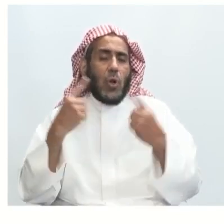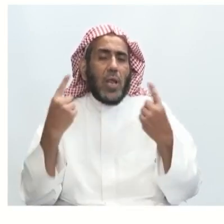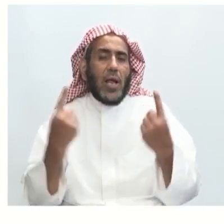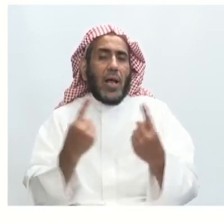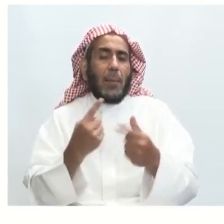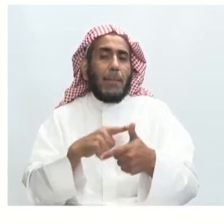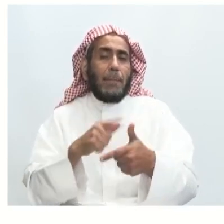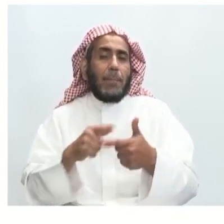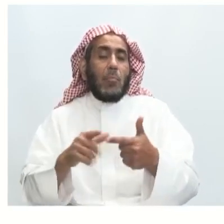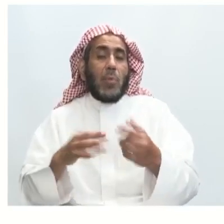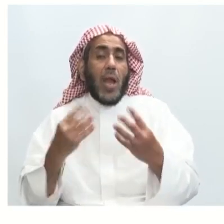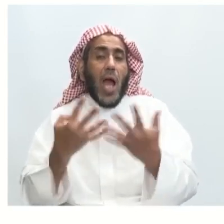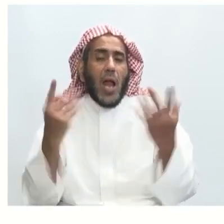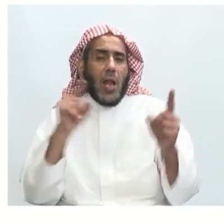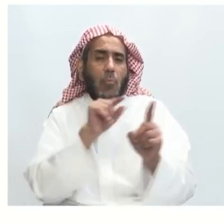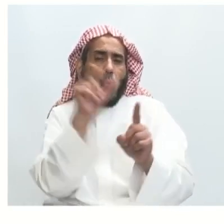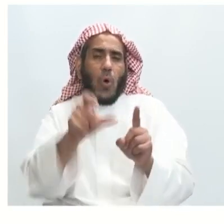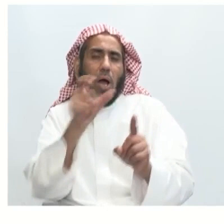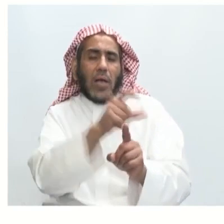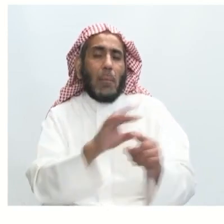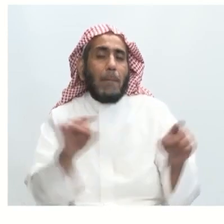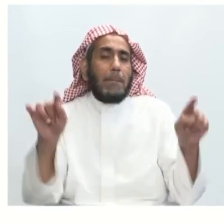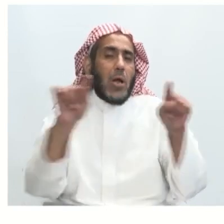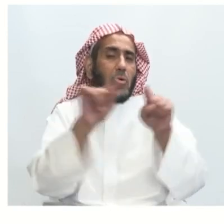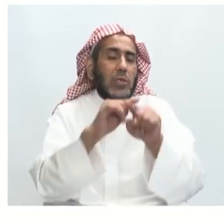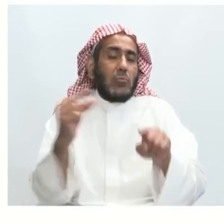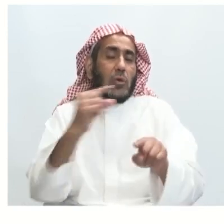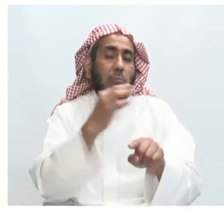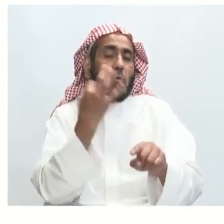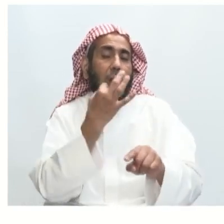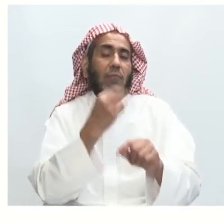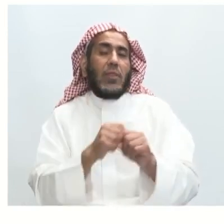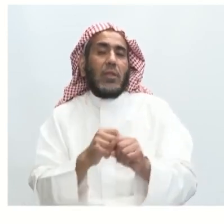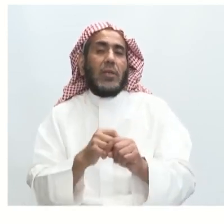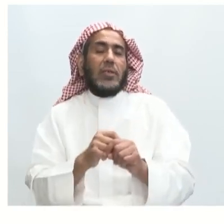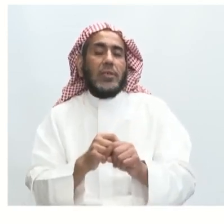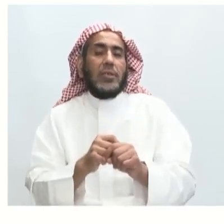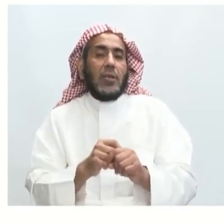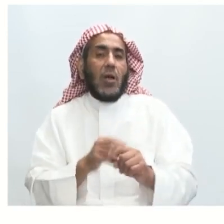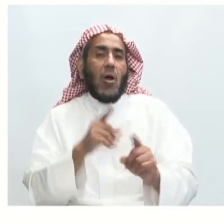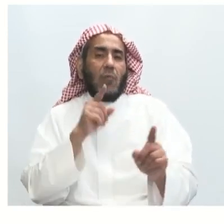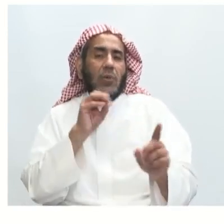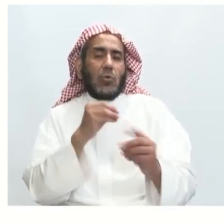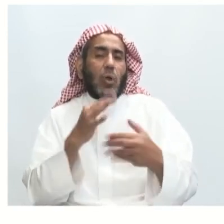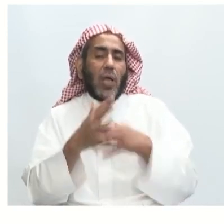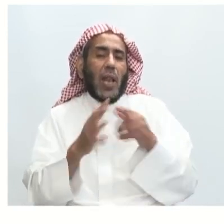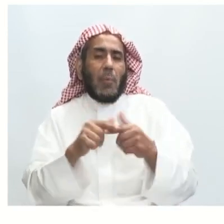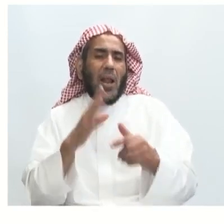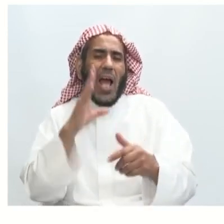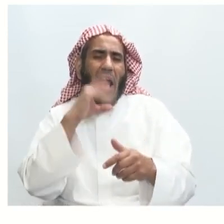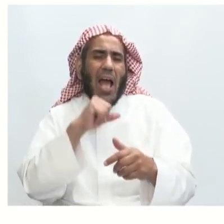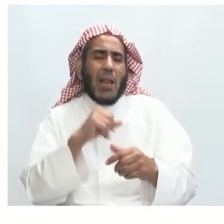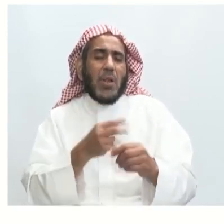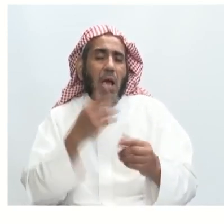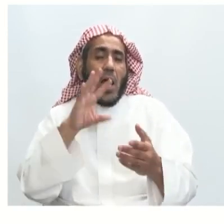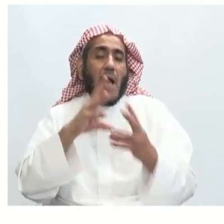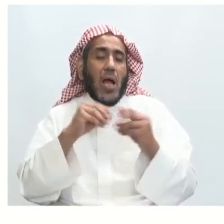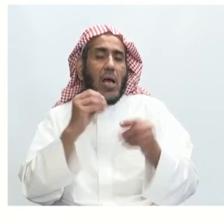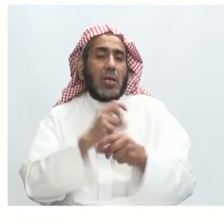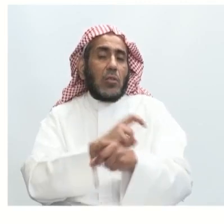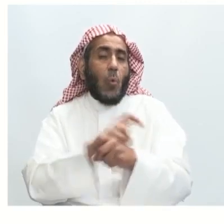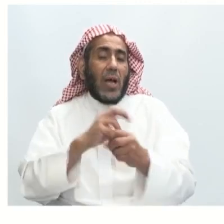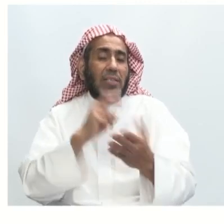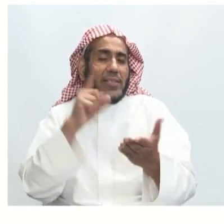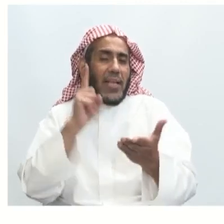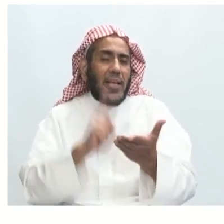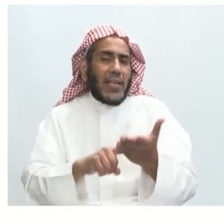من حالات المخاطب ما يناسبه من العبارات والالفاظ فتلقي الخبر خاليا من ادوات التوكيد حين